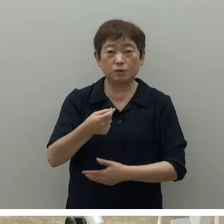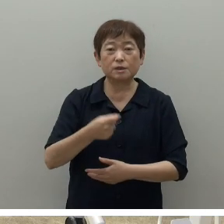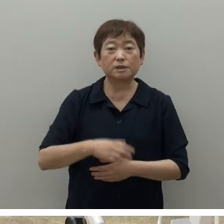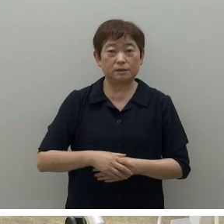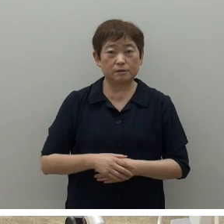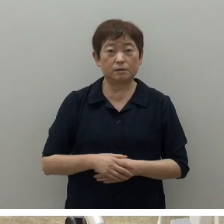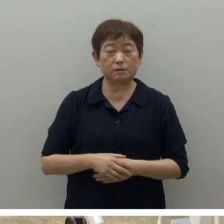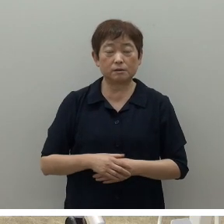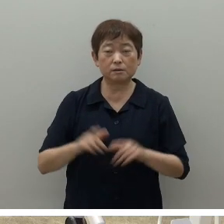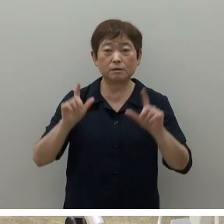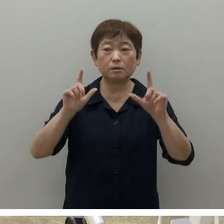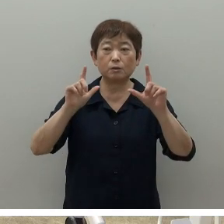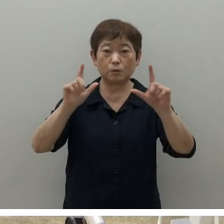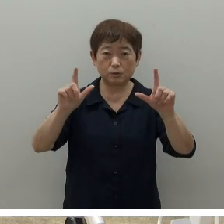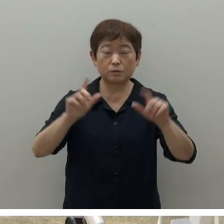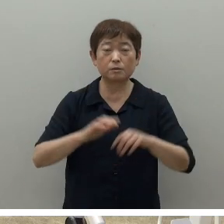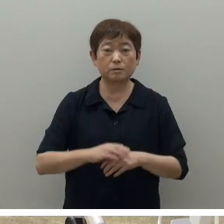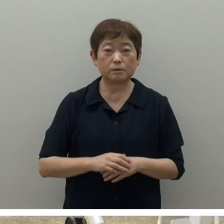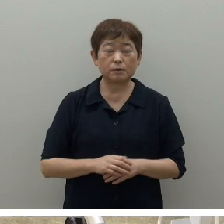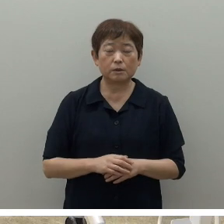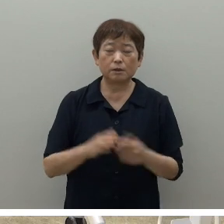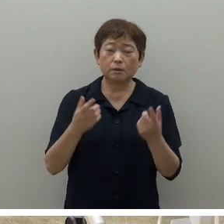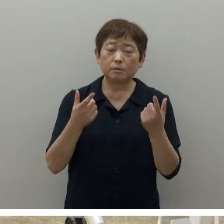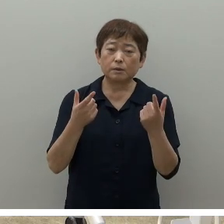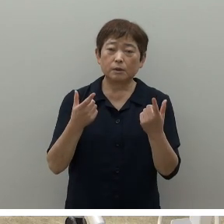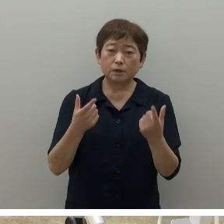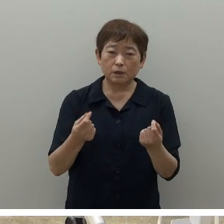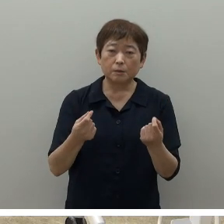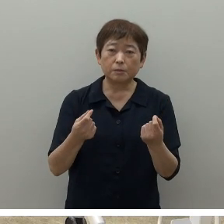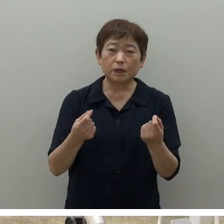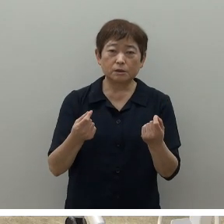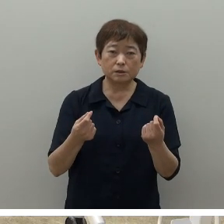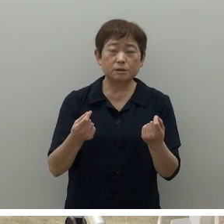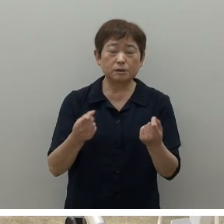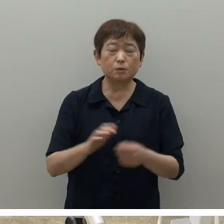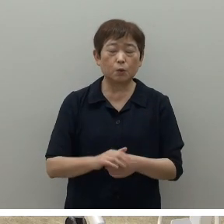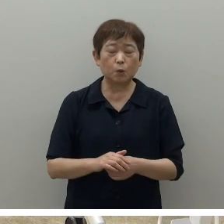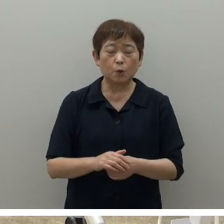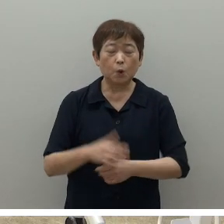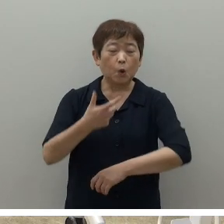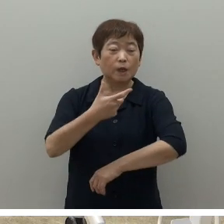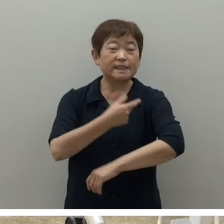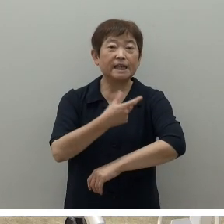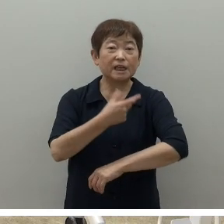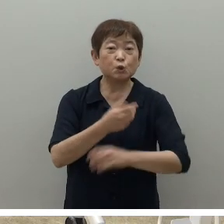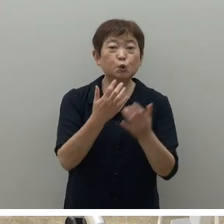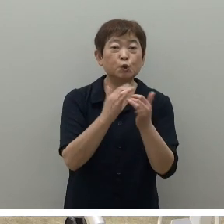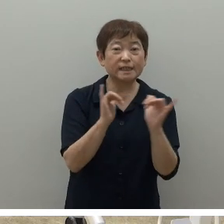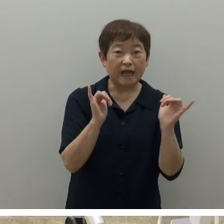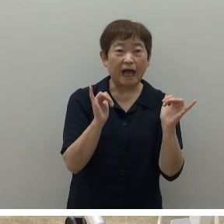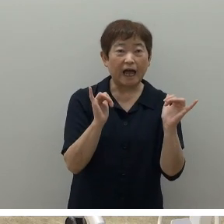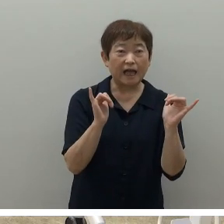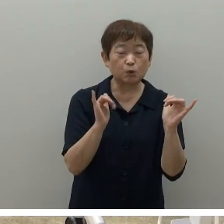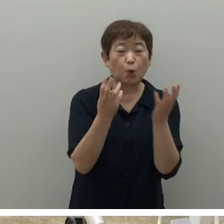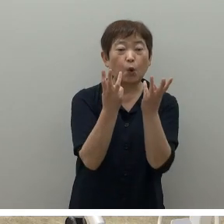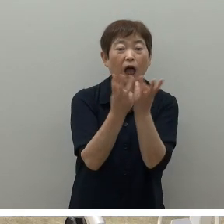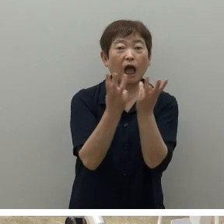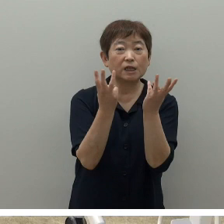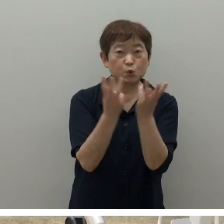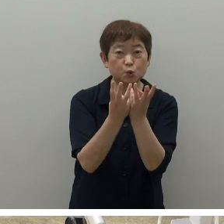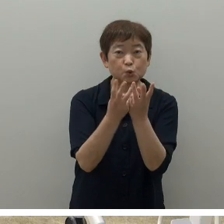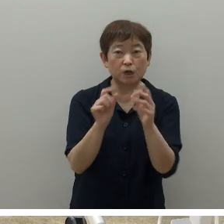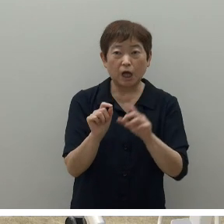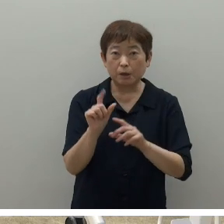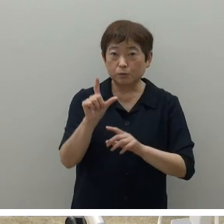やはりあの、まあ、例年丸1の1年あたり接種者の増を見ていただきましたと、これでも